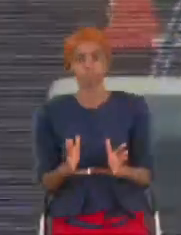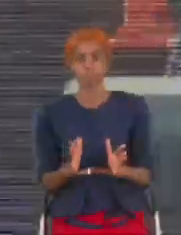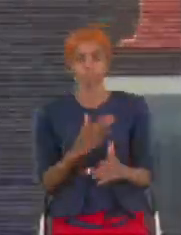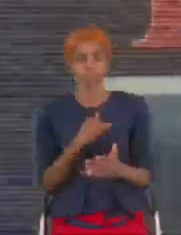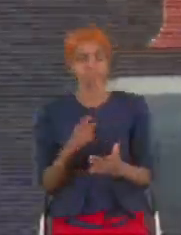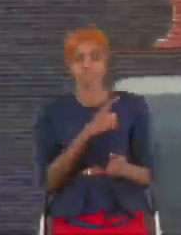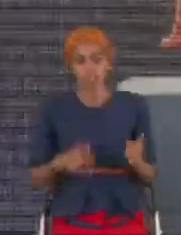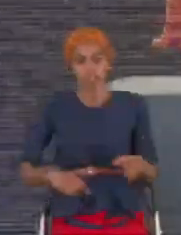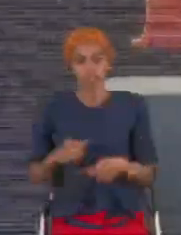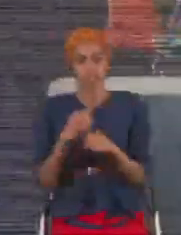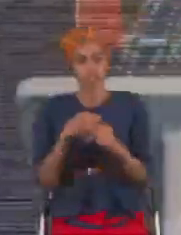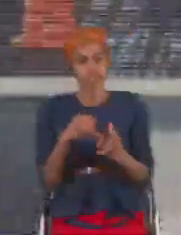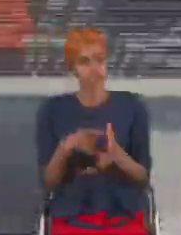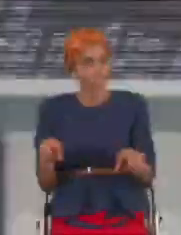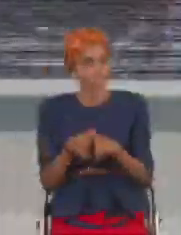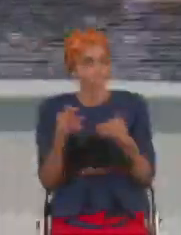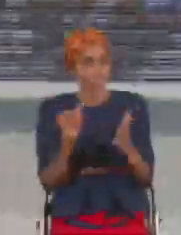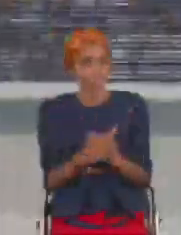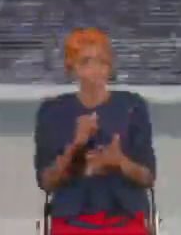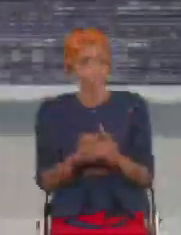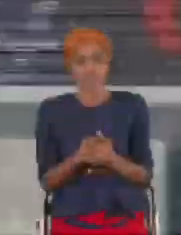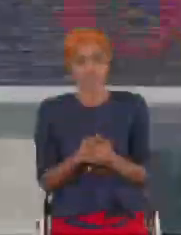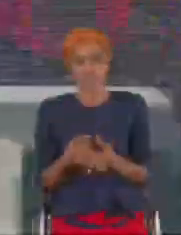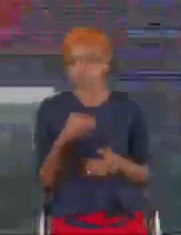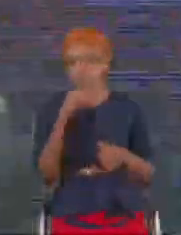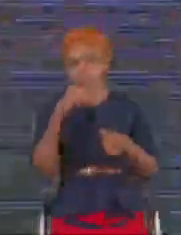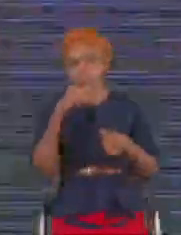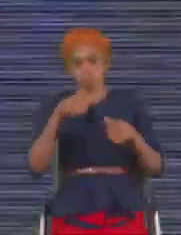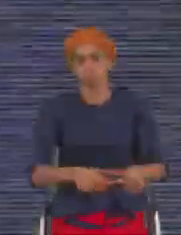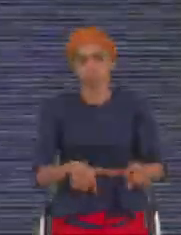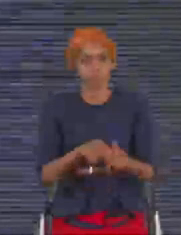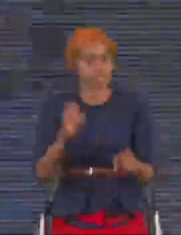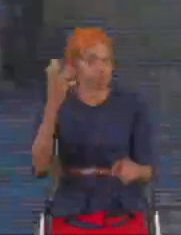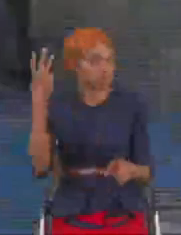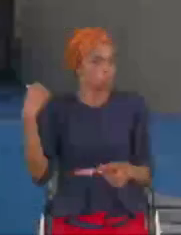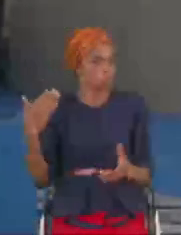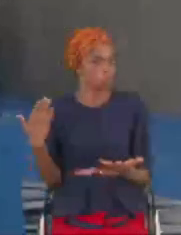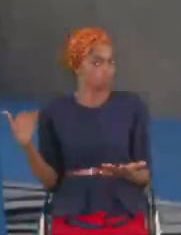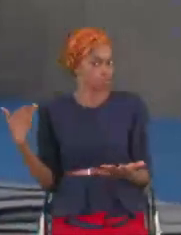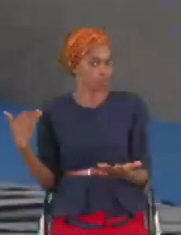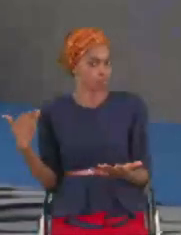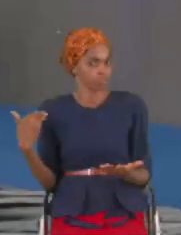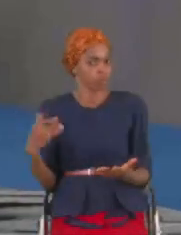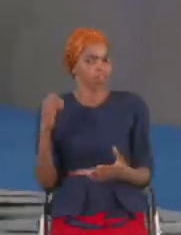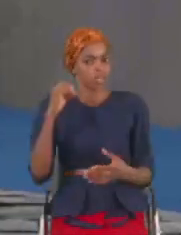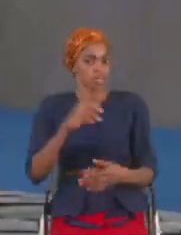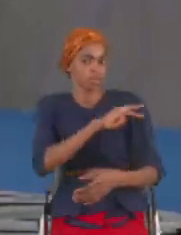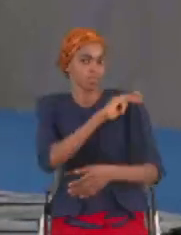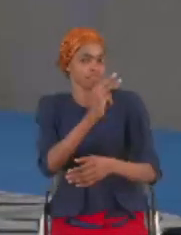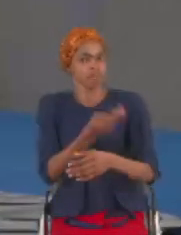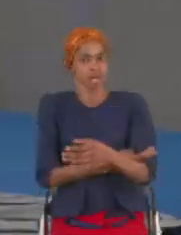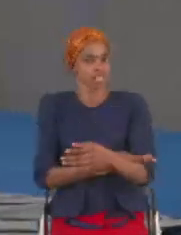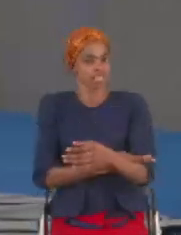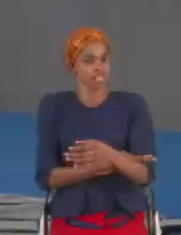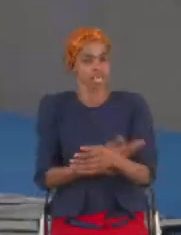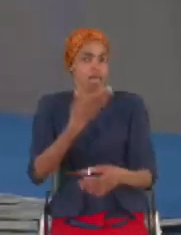afin de lui cela il n'est pas resté comme il était avant un